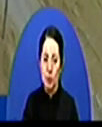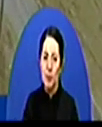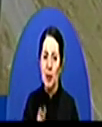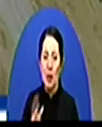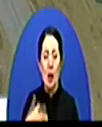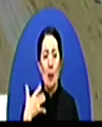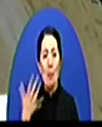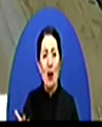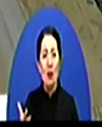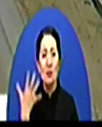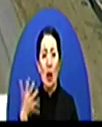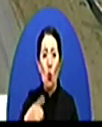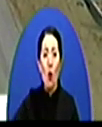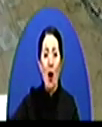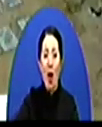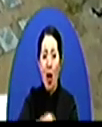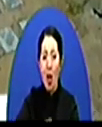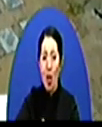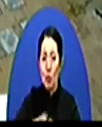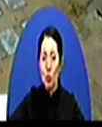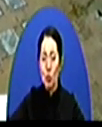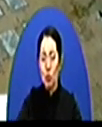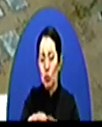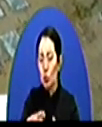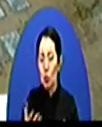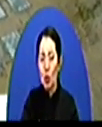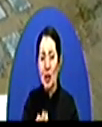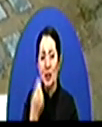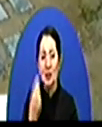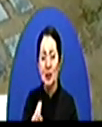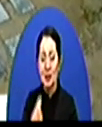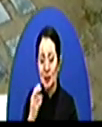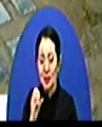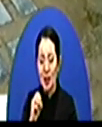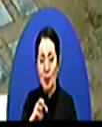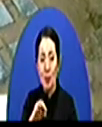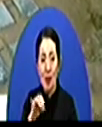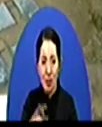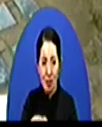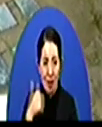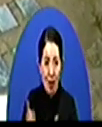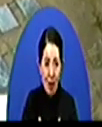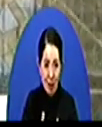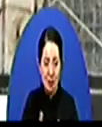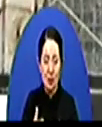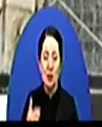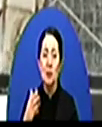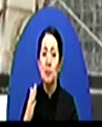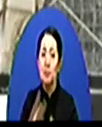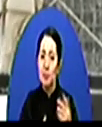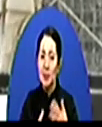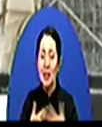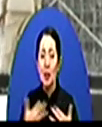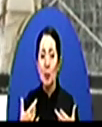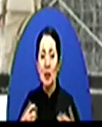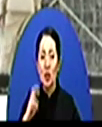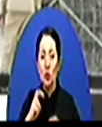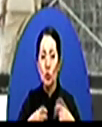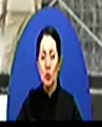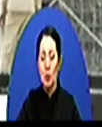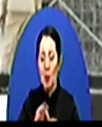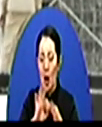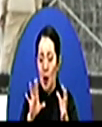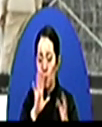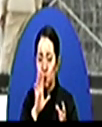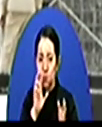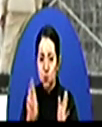5 аймгийн хэмжээ энэ цементийн хэрэглээг бол бүрэн хангаж барилгын материалын үйлдвэрүүд байгуулагдах